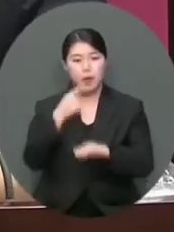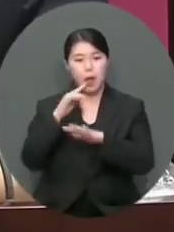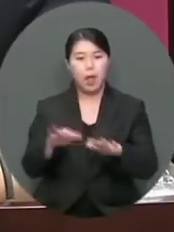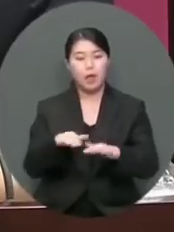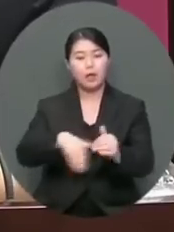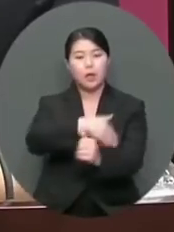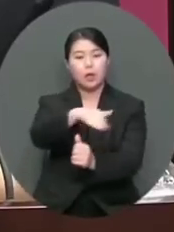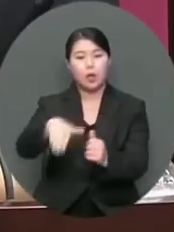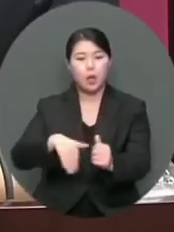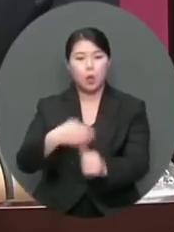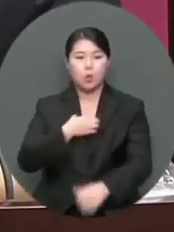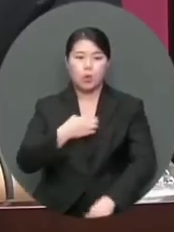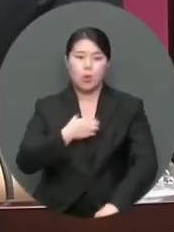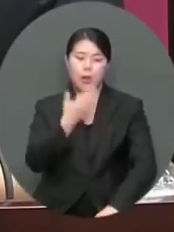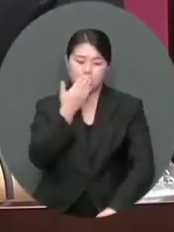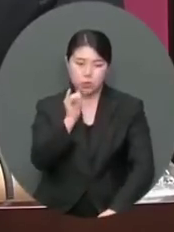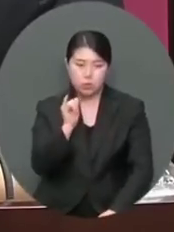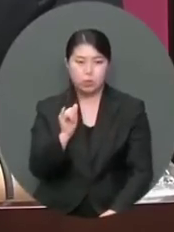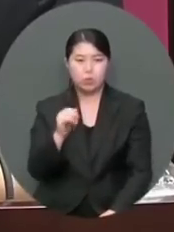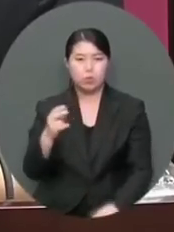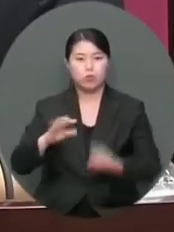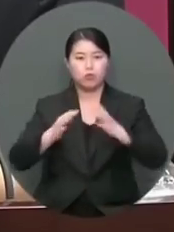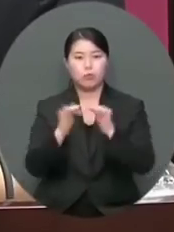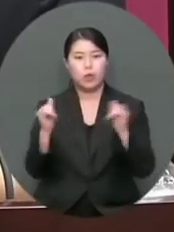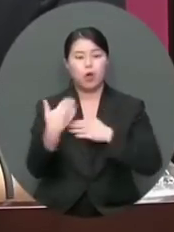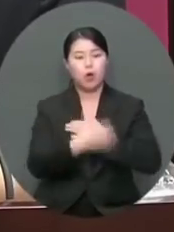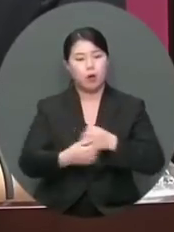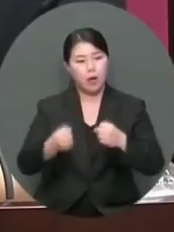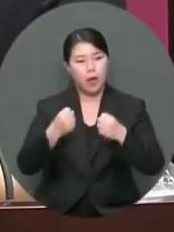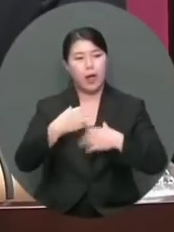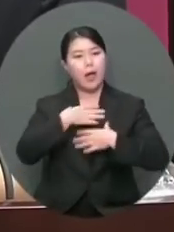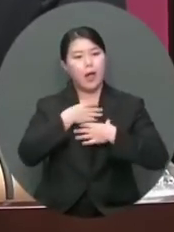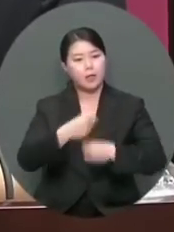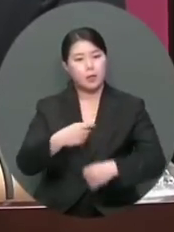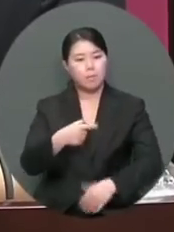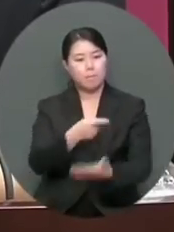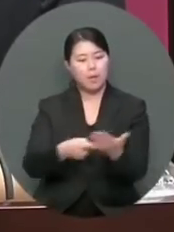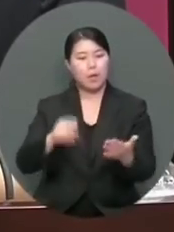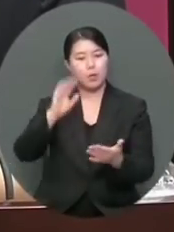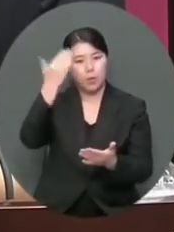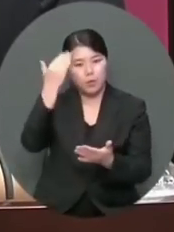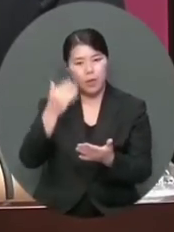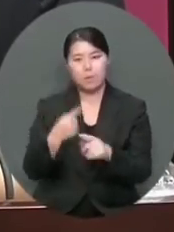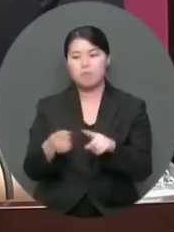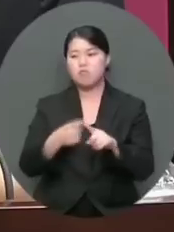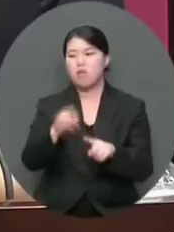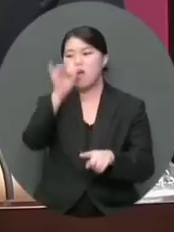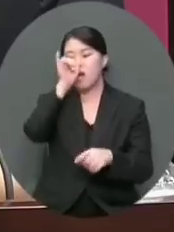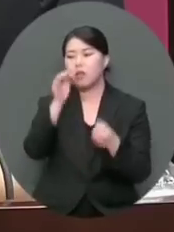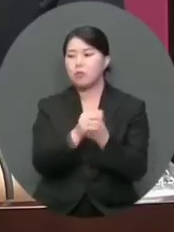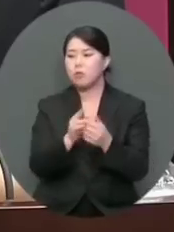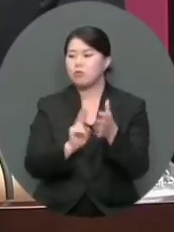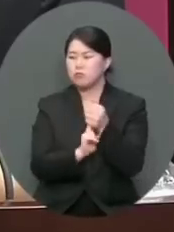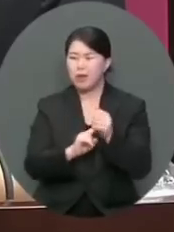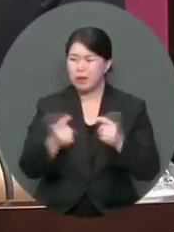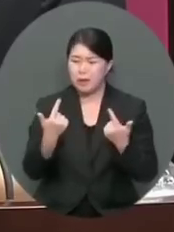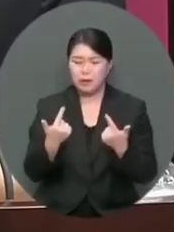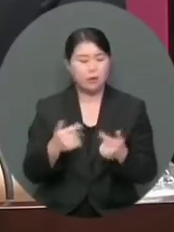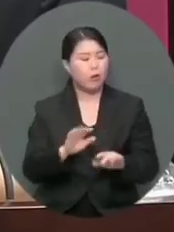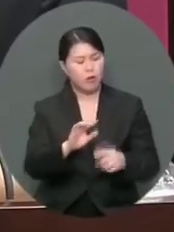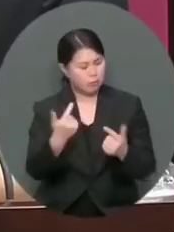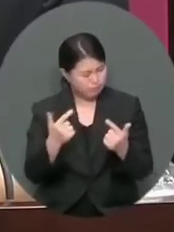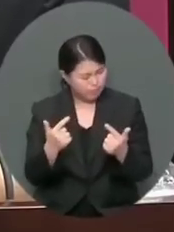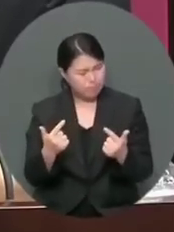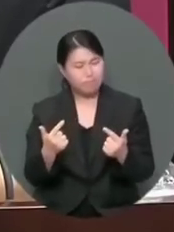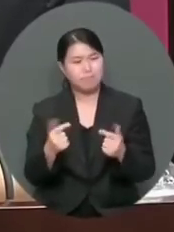있고 우리나라 국민 건강과 안전 등의 피해가 우려된다라는 분석 때문에 감추고 싶었던 거 아니었습니까? 천만에 그렇지 않습니다.